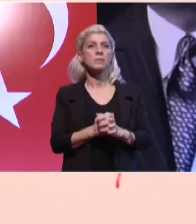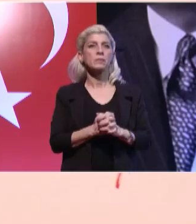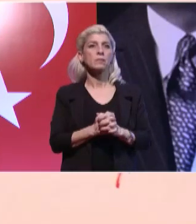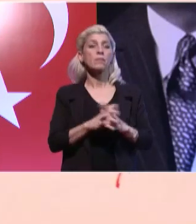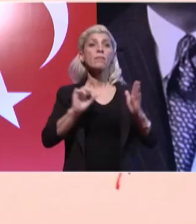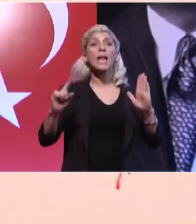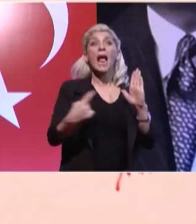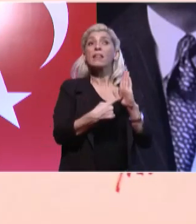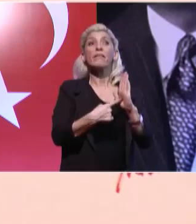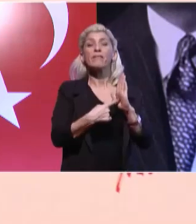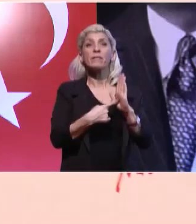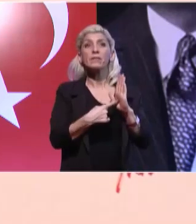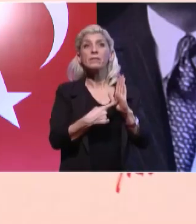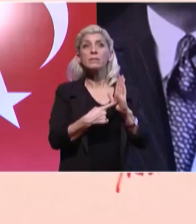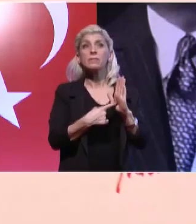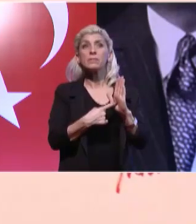hedef